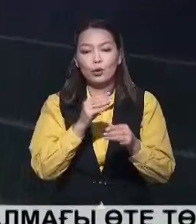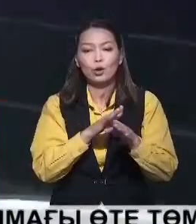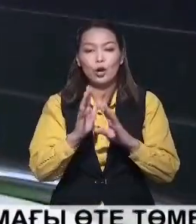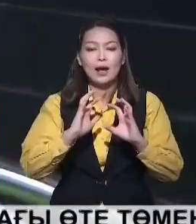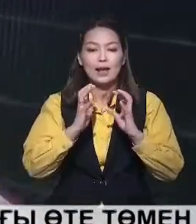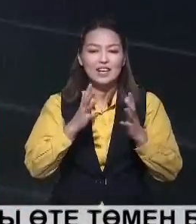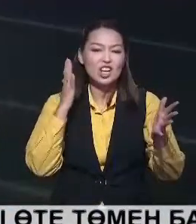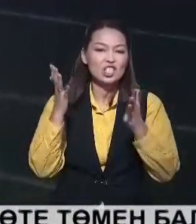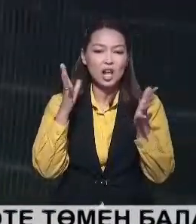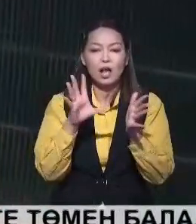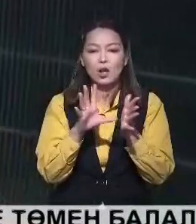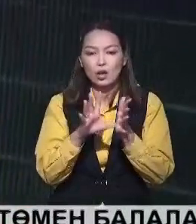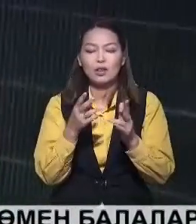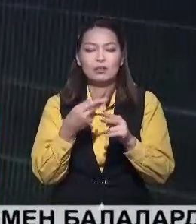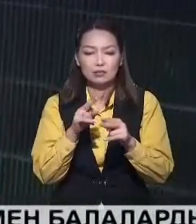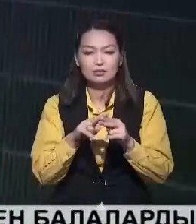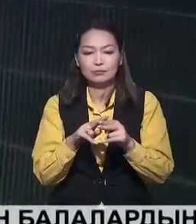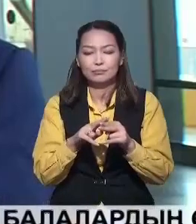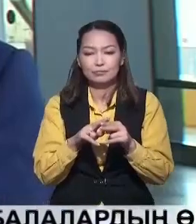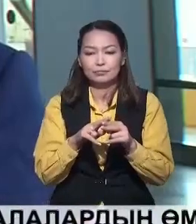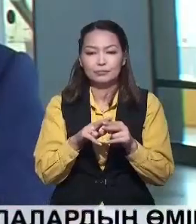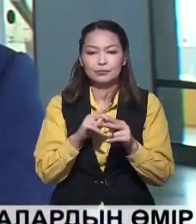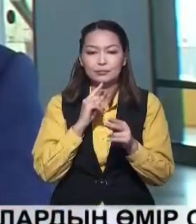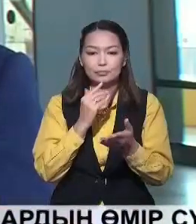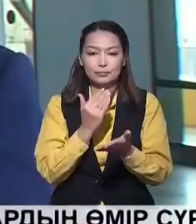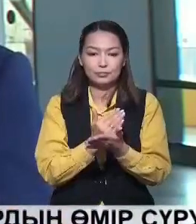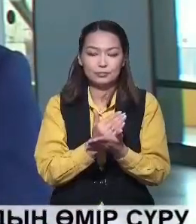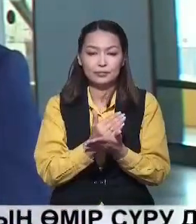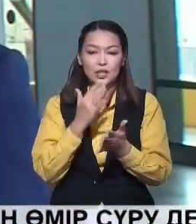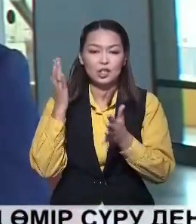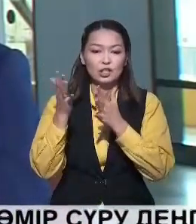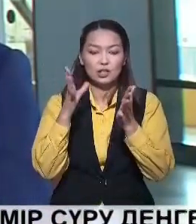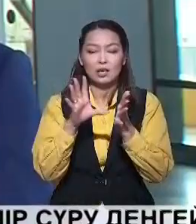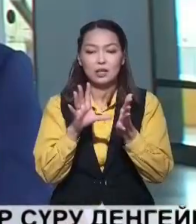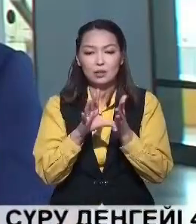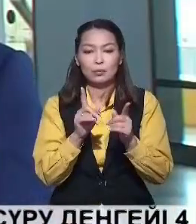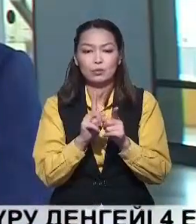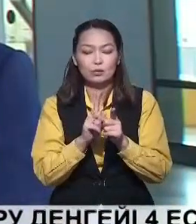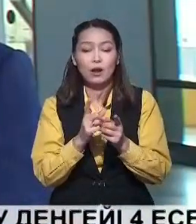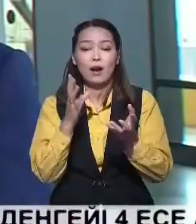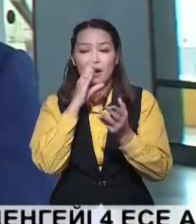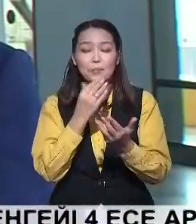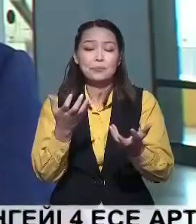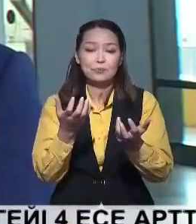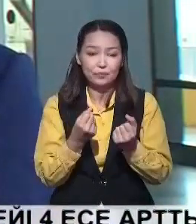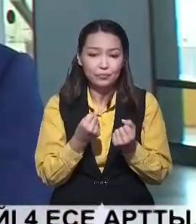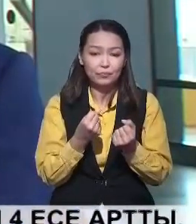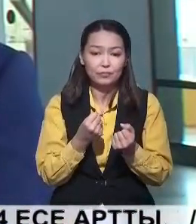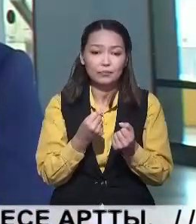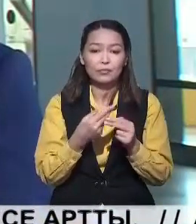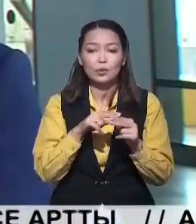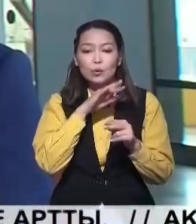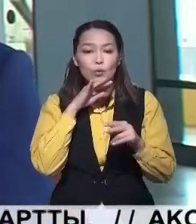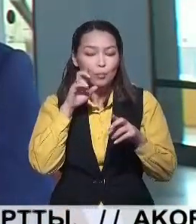желден энергия алуға бетбұрыс жасады. Жел энергиясын біз әртүрлі генераторлар арқылы аламыз. Қазір көптеген елдер